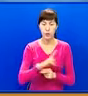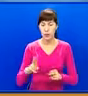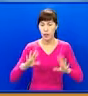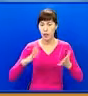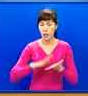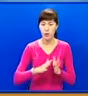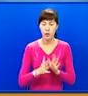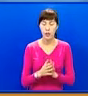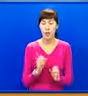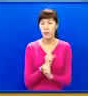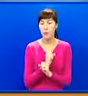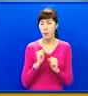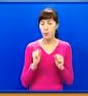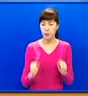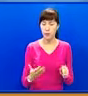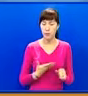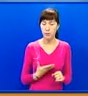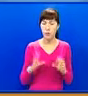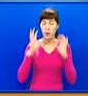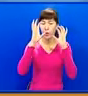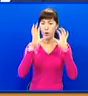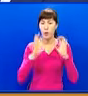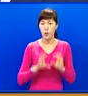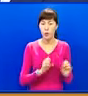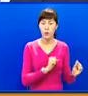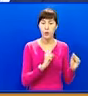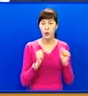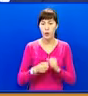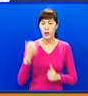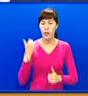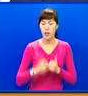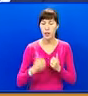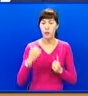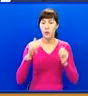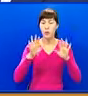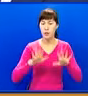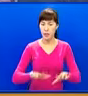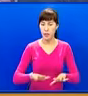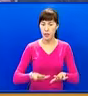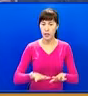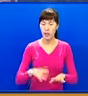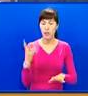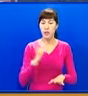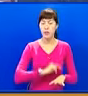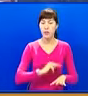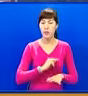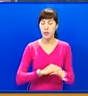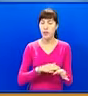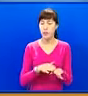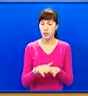келеңсіз жағдай болған жоқ. Біздің құқық қорғау органдарының барлығы әрқайсысы өз орындарында тиісті жұмыстарын